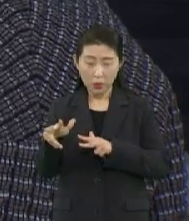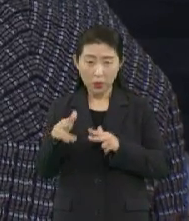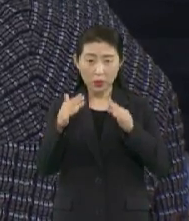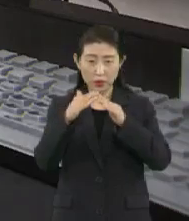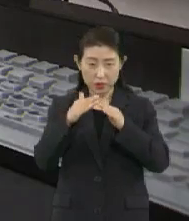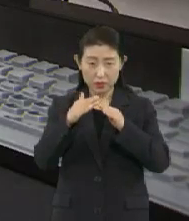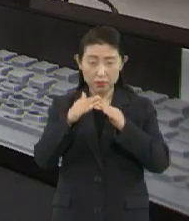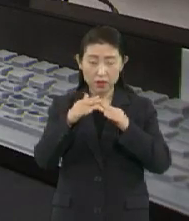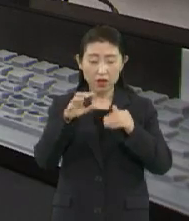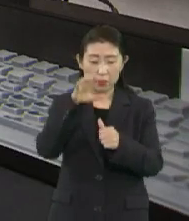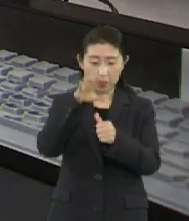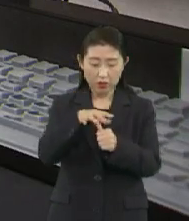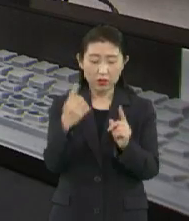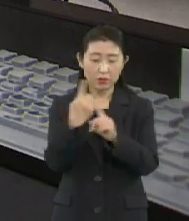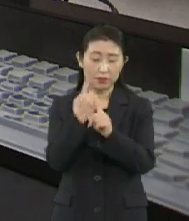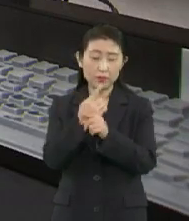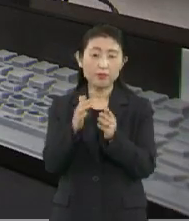재택 치료에 들어가게 됩니다